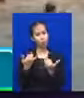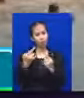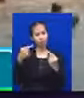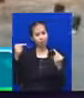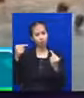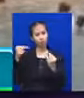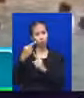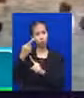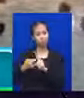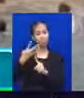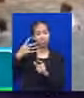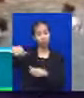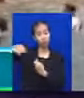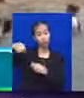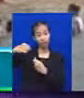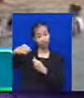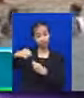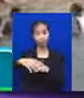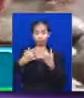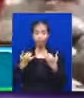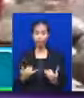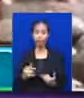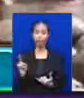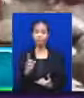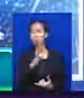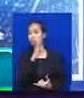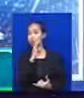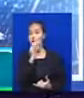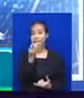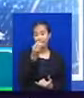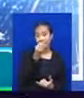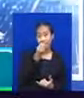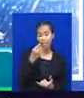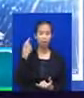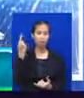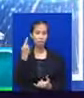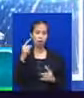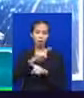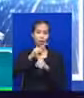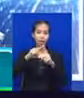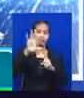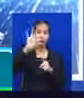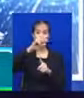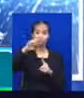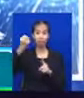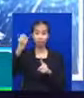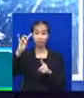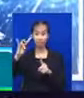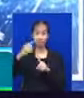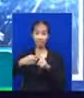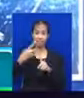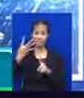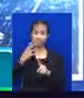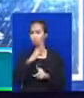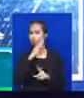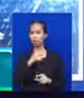ลนี้นะครับ แล้วในกรณีที่กินเที่ยวค่ะในช่วง9ถึง17เมษายนนี้อย่างท่านดิฉันใ